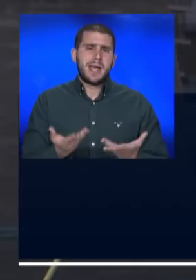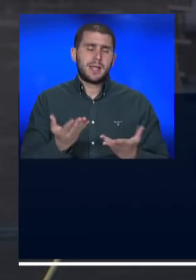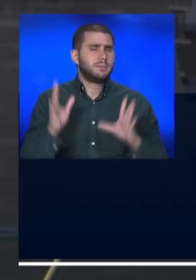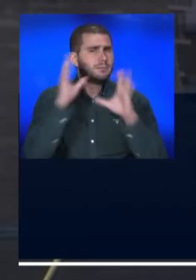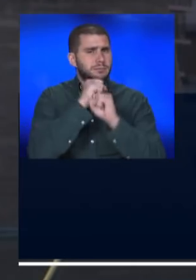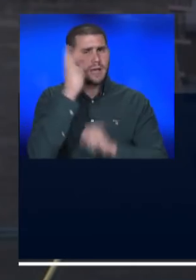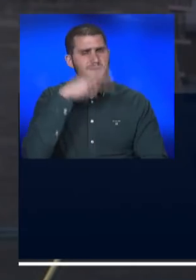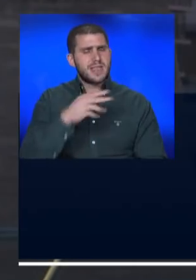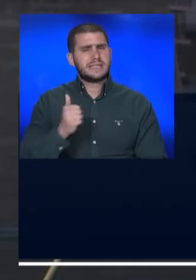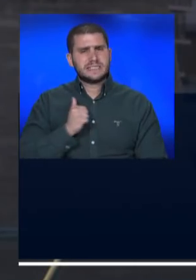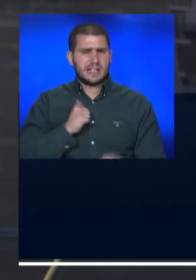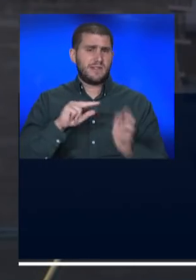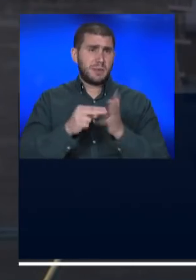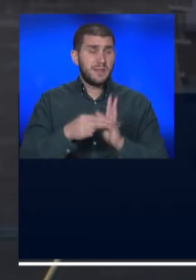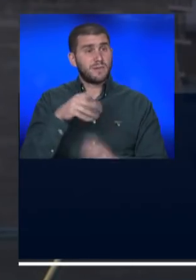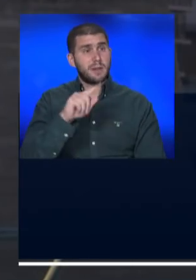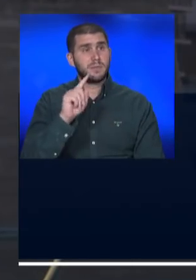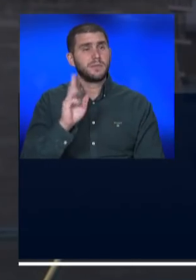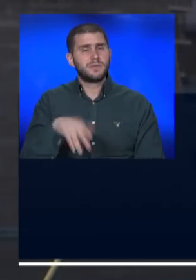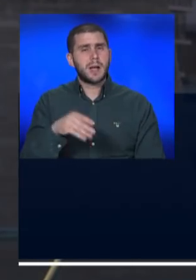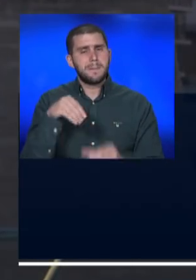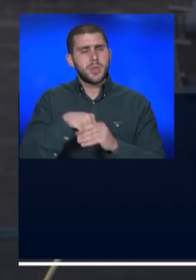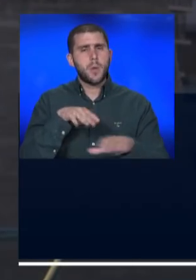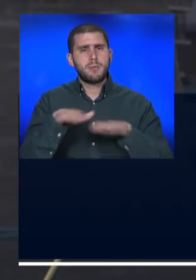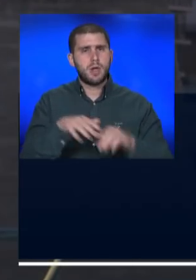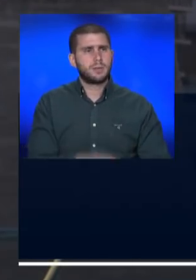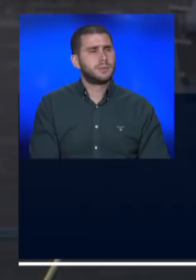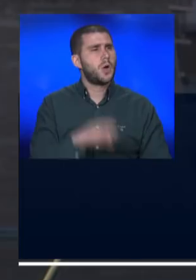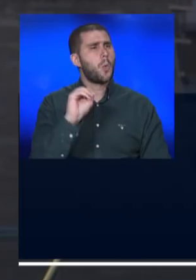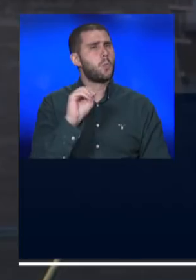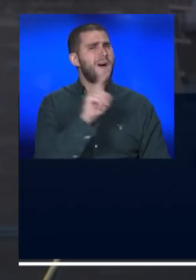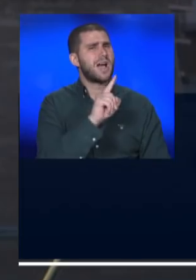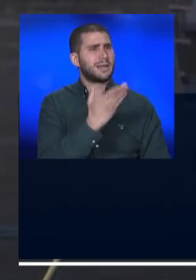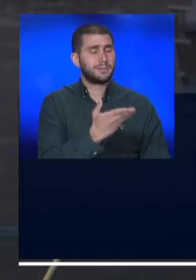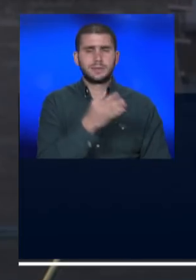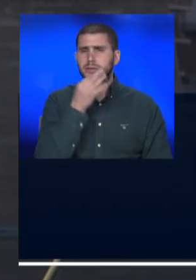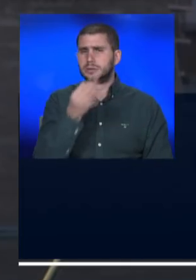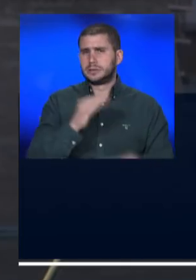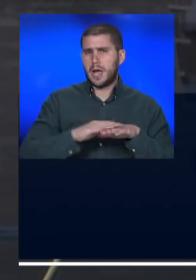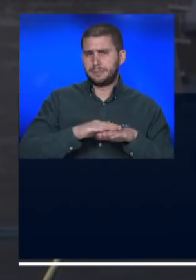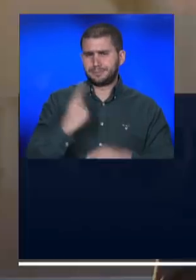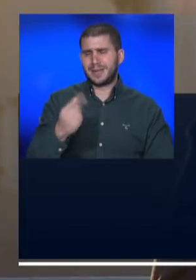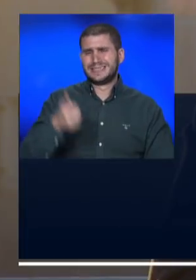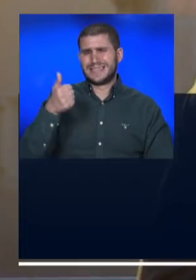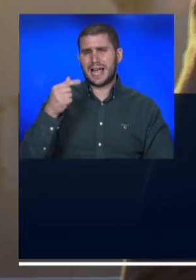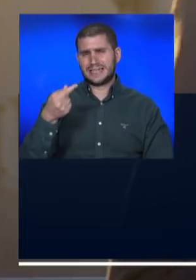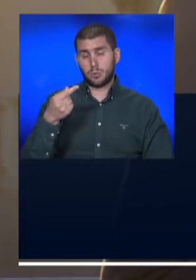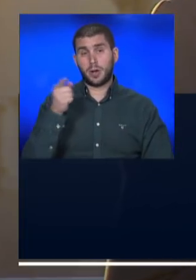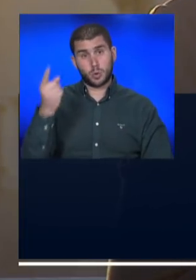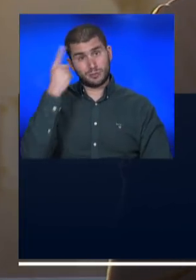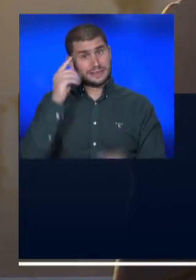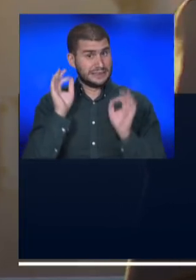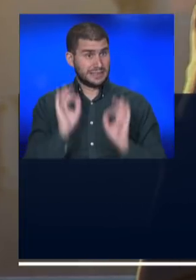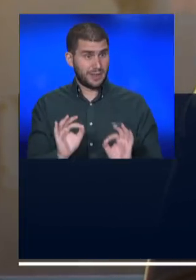המדינית, וגם יבוא לידי ביטוי בתוך הממשלה. מואב. שר גינסבורג, האם בעיניך זה סביר שאחת